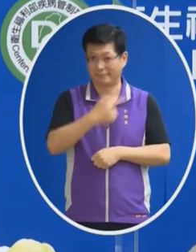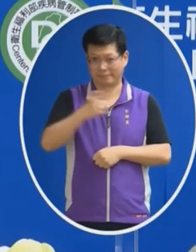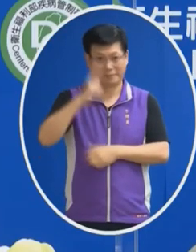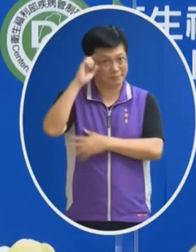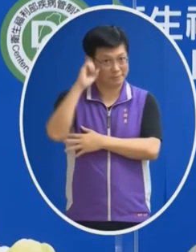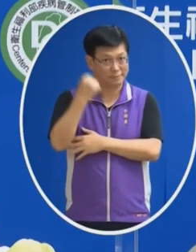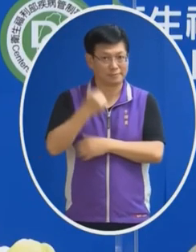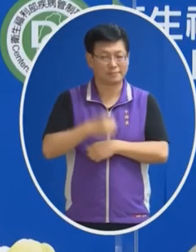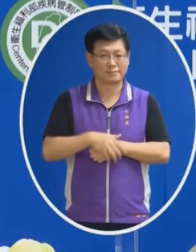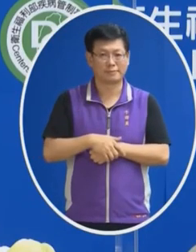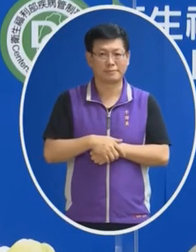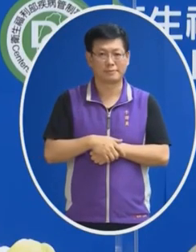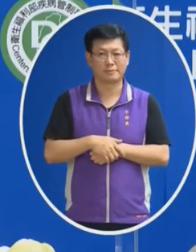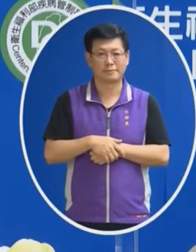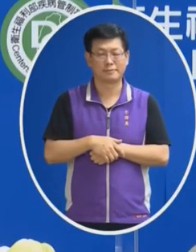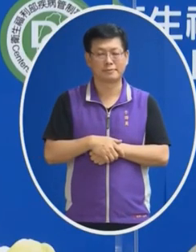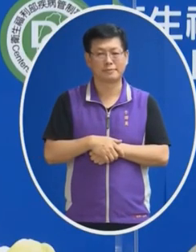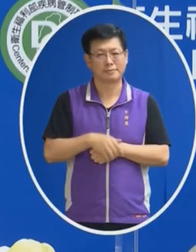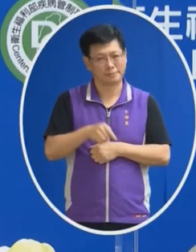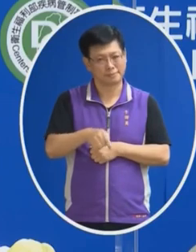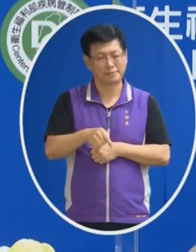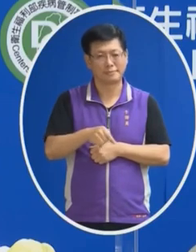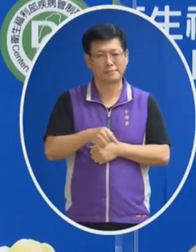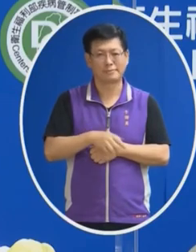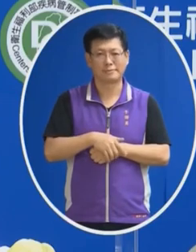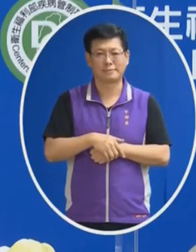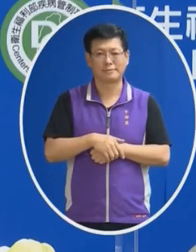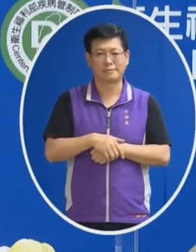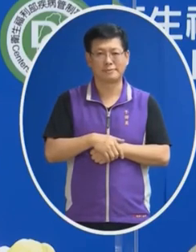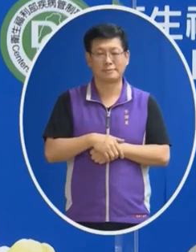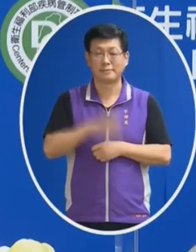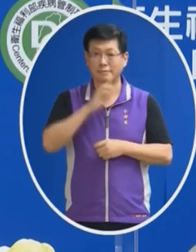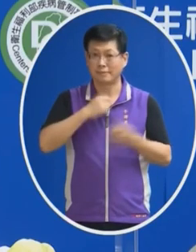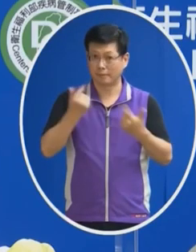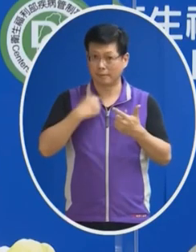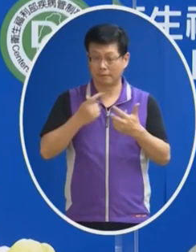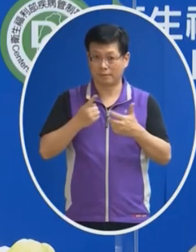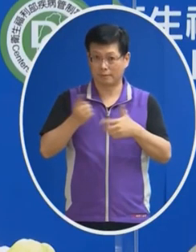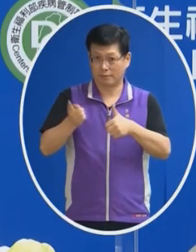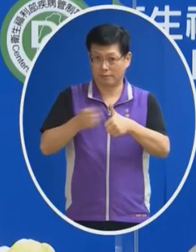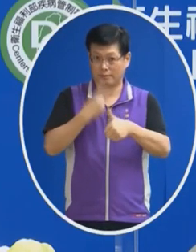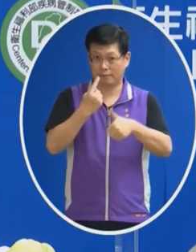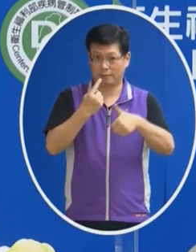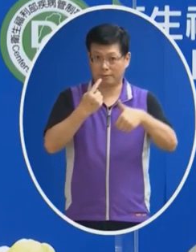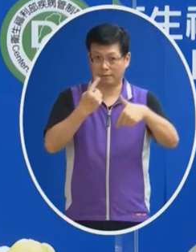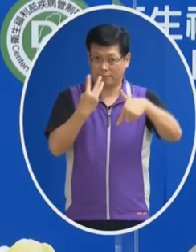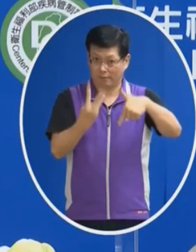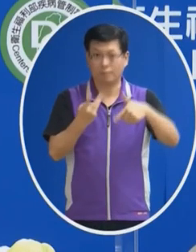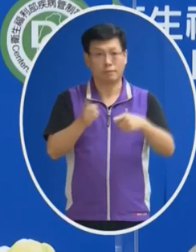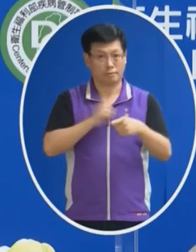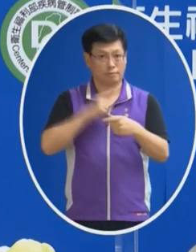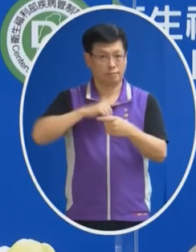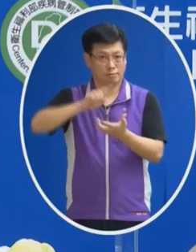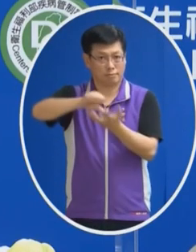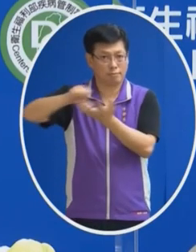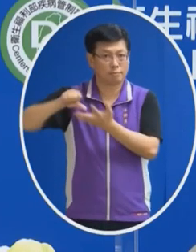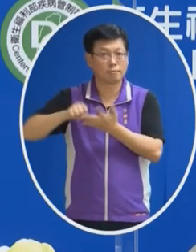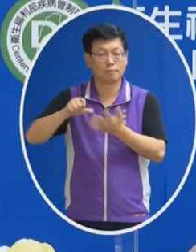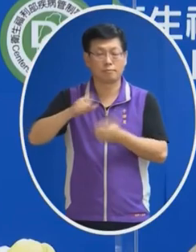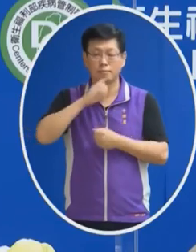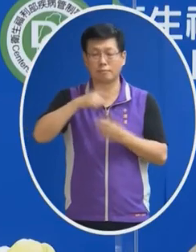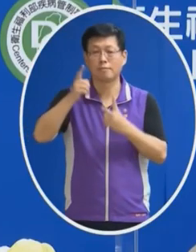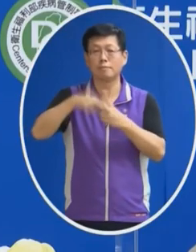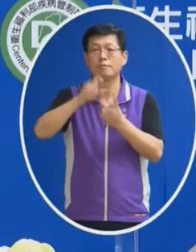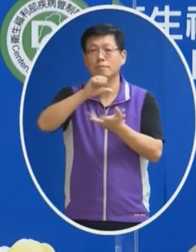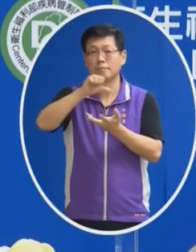很有意义，这是我们在评应该是甲仙是吧哈，好在里面哈，他们这些